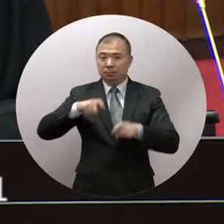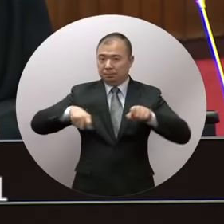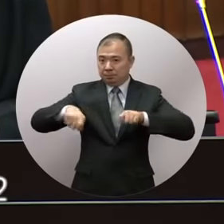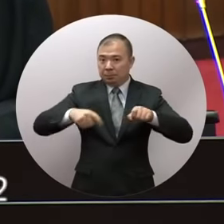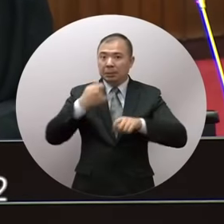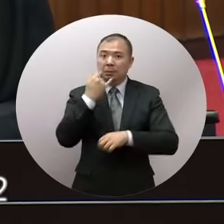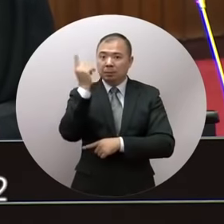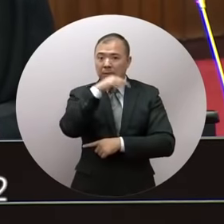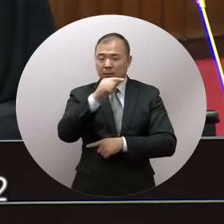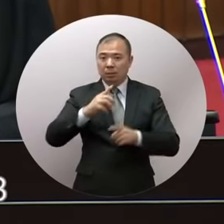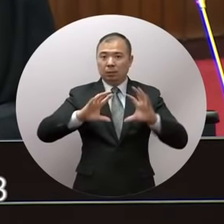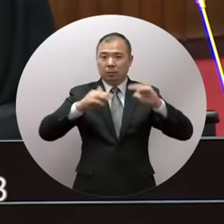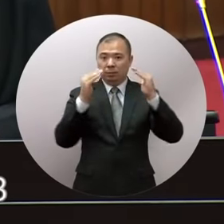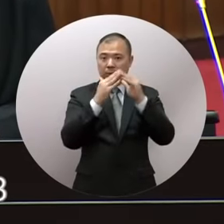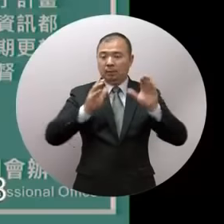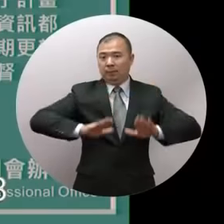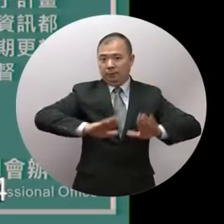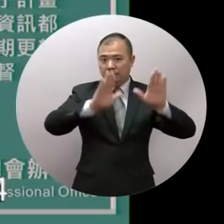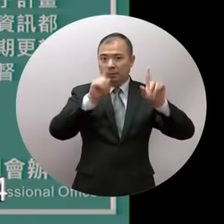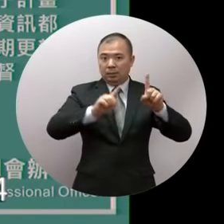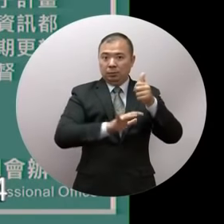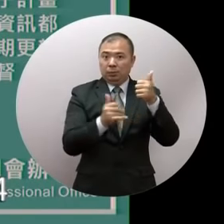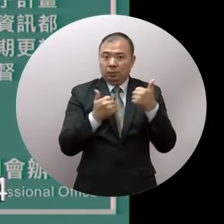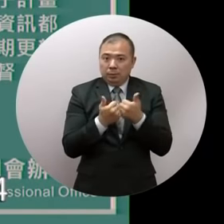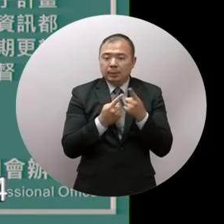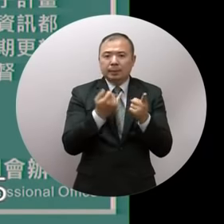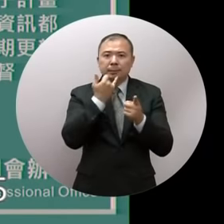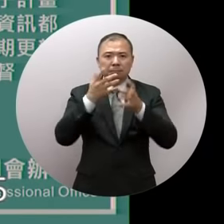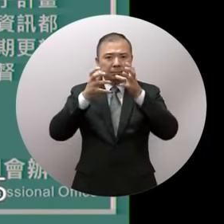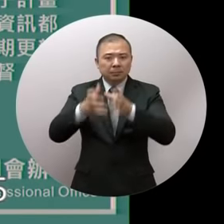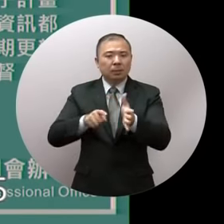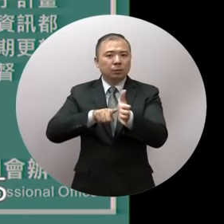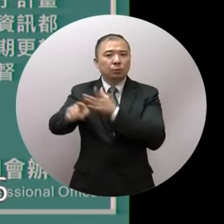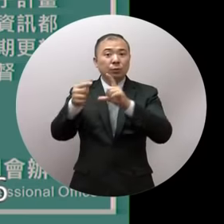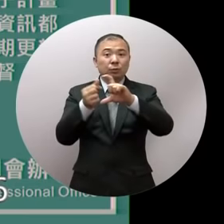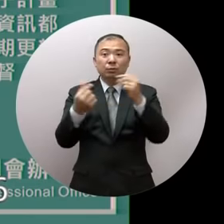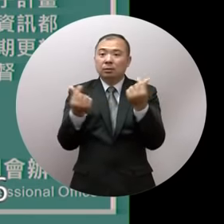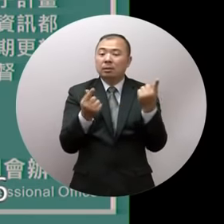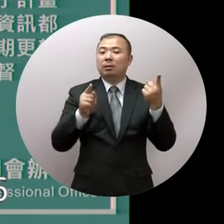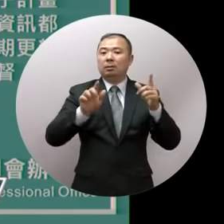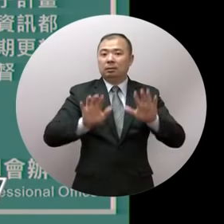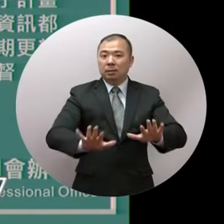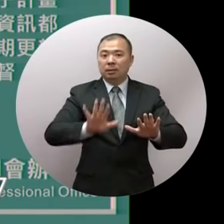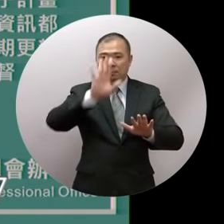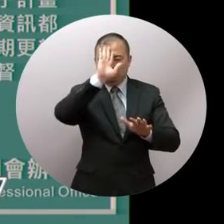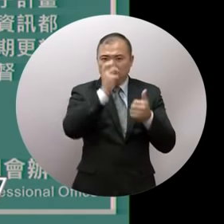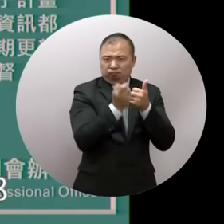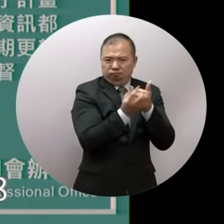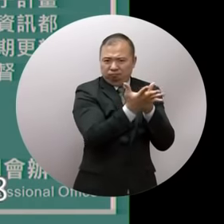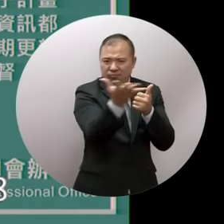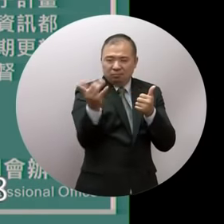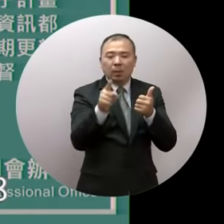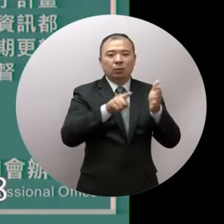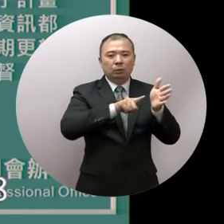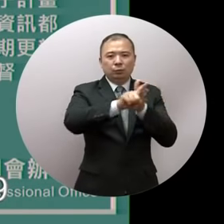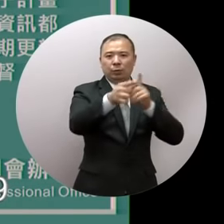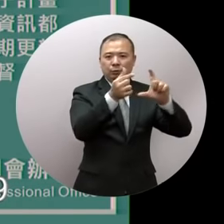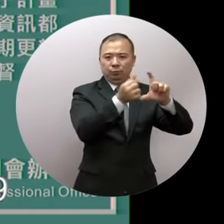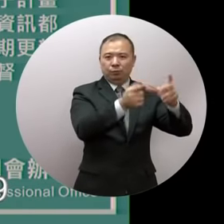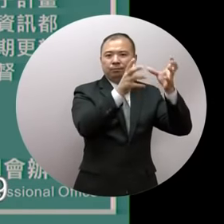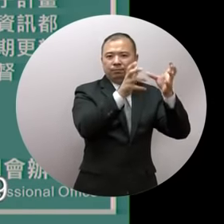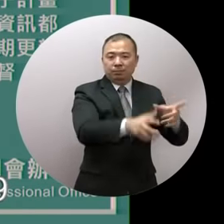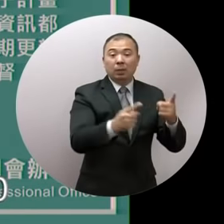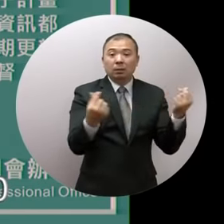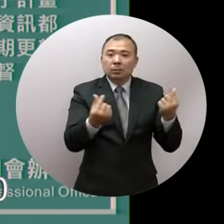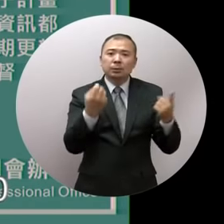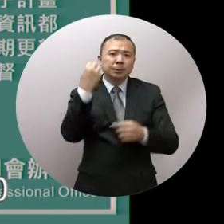要求国发会来成立一个前瞻的专区？就像我们这次的疫情的专区，我觉得做得非常好，定期的把资料